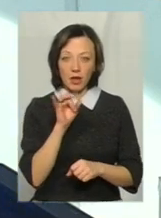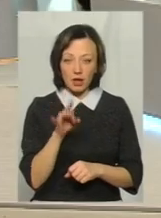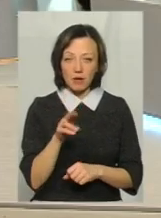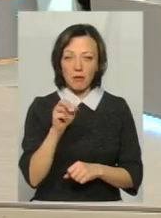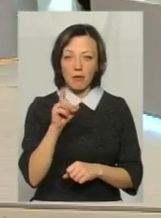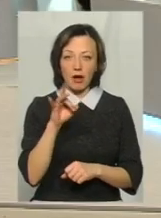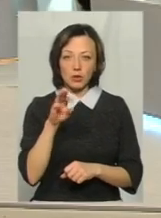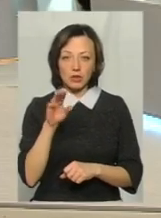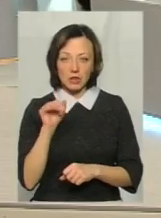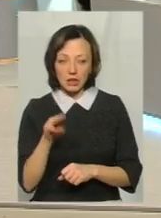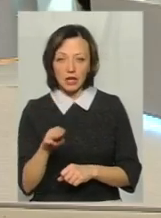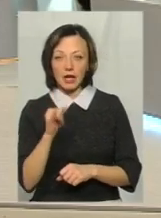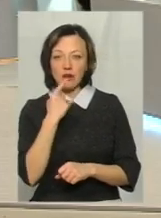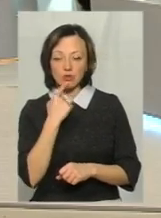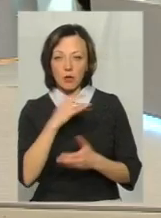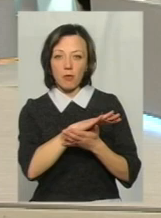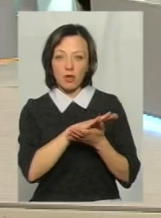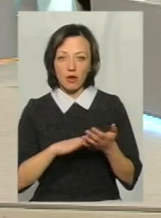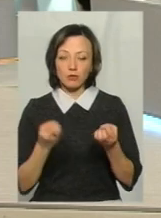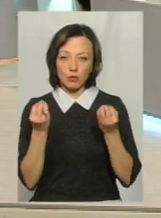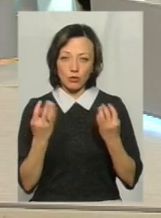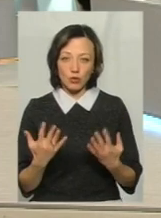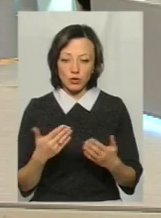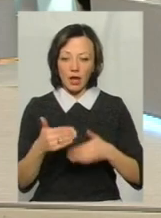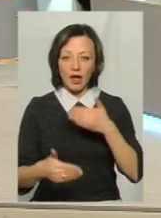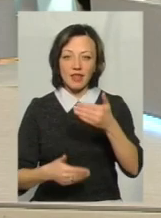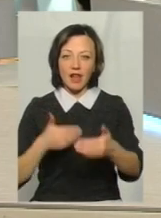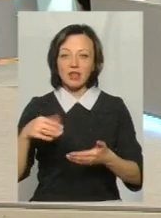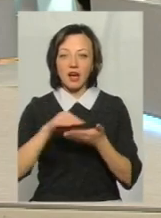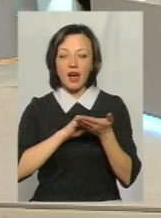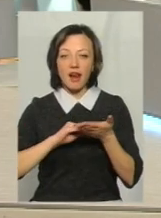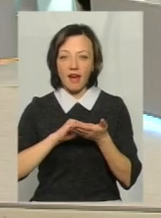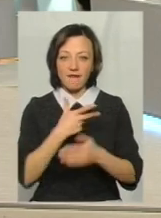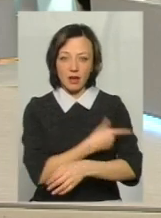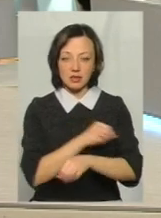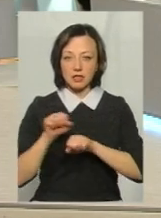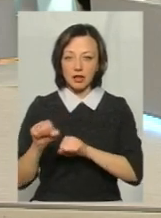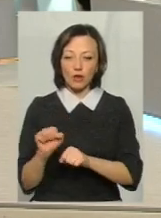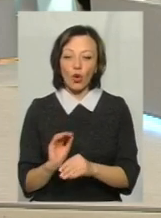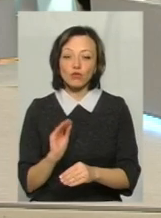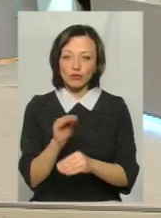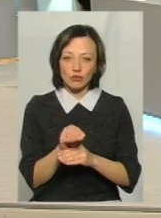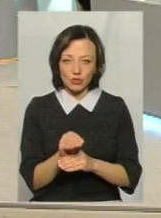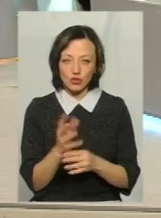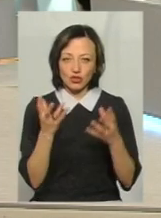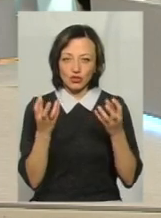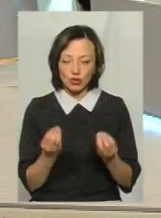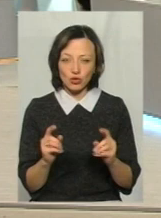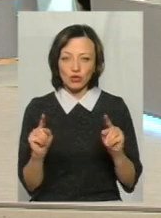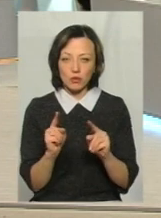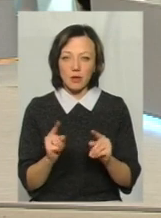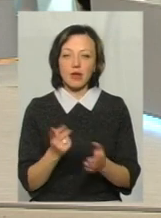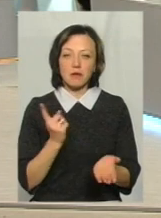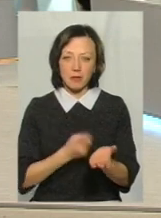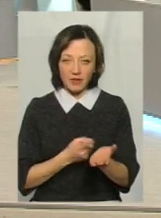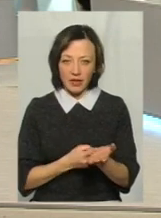і присуху. А в подальшому ми просто проводимо етапи ревакцинації, тобто доливаємо ще дози вакцини для того, щоб